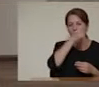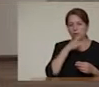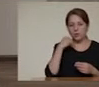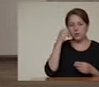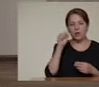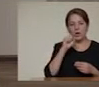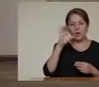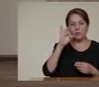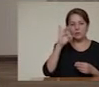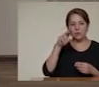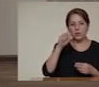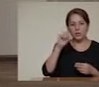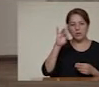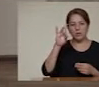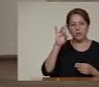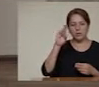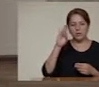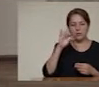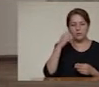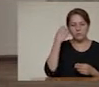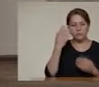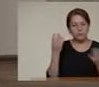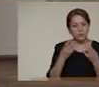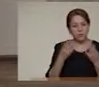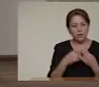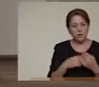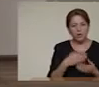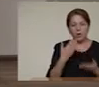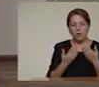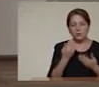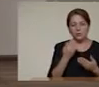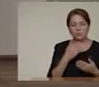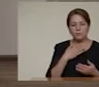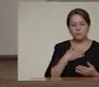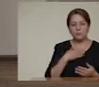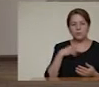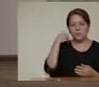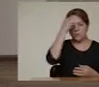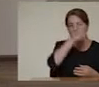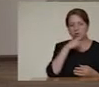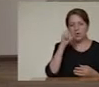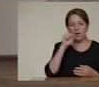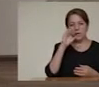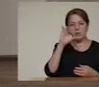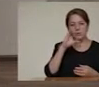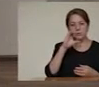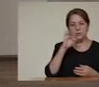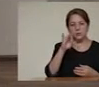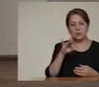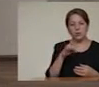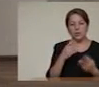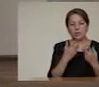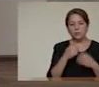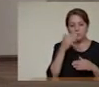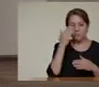asrlarni bilishimiz zarur bo'ladi. Agar biz yil asrlarni sarhisob qilmasak,